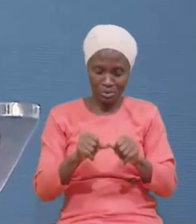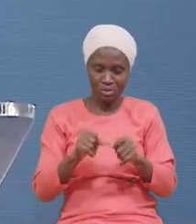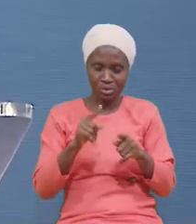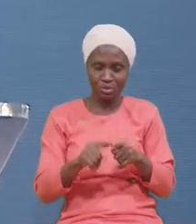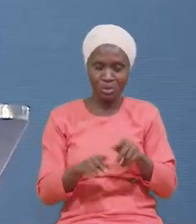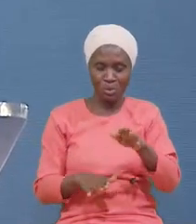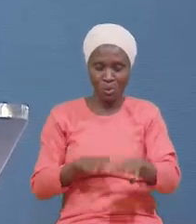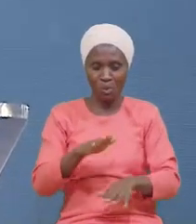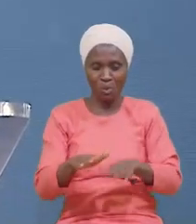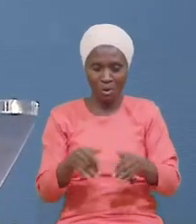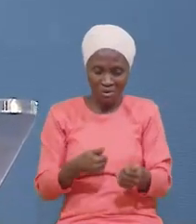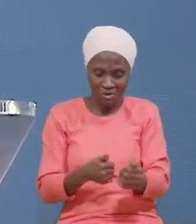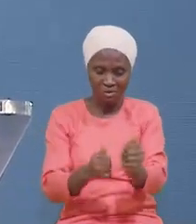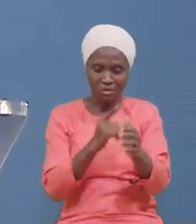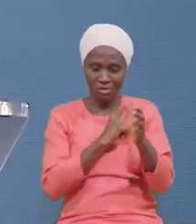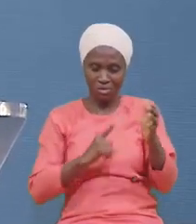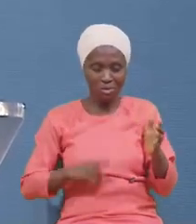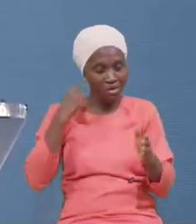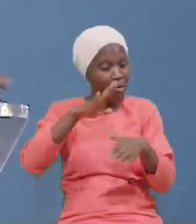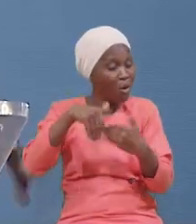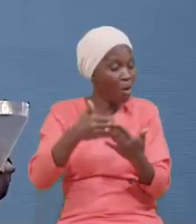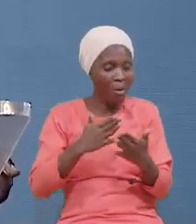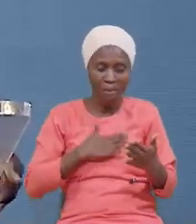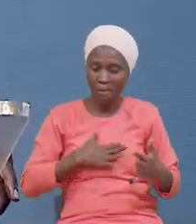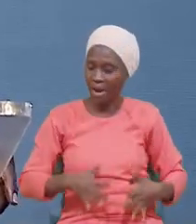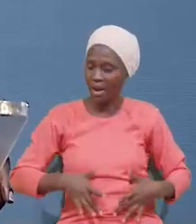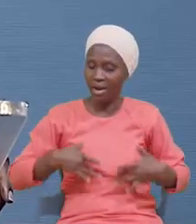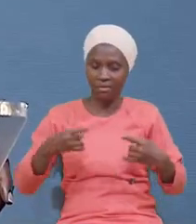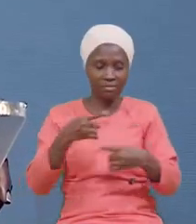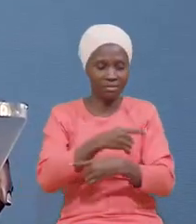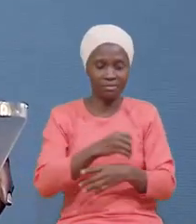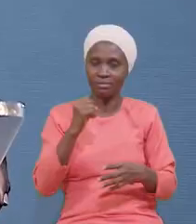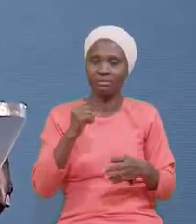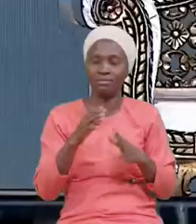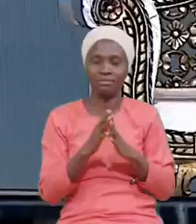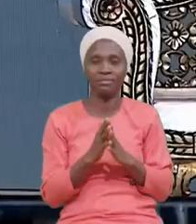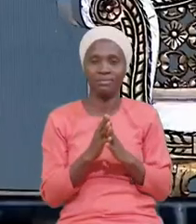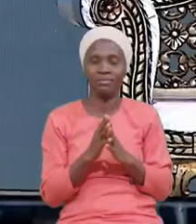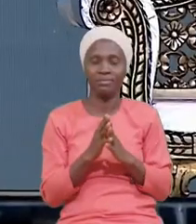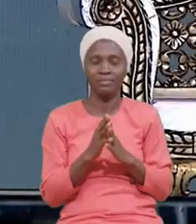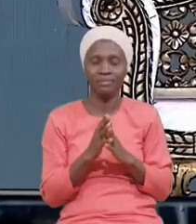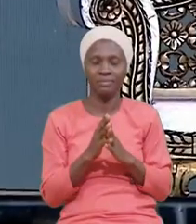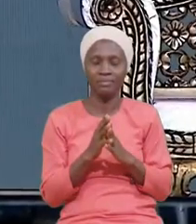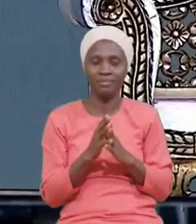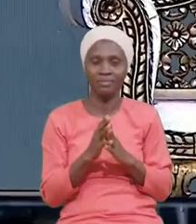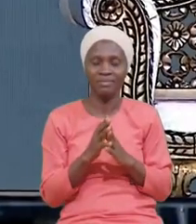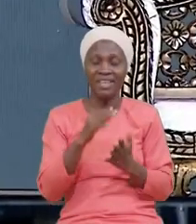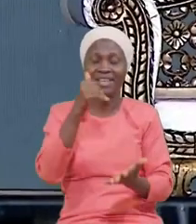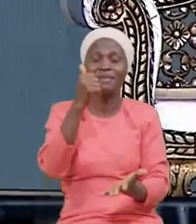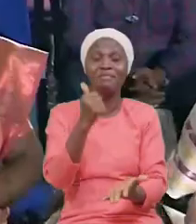walking after the Lord for the rest of my life. నా జీవితములో మిగిలిన కాలమును ప్రభు నేను వెంబడిస్తాను.